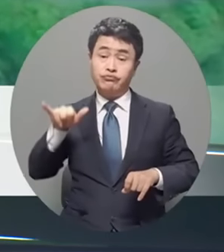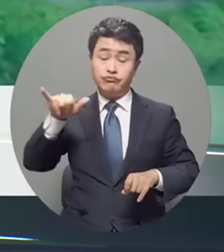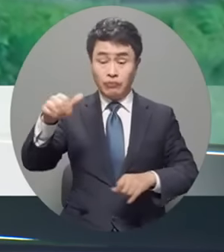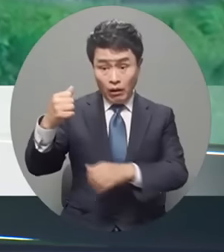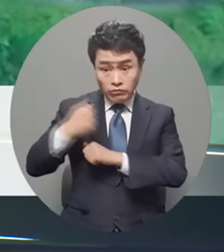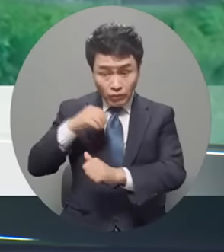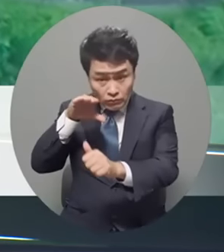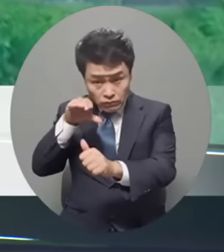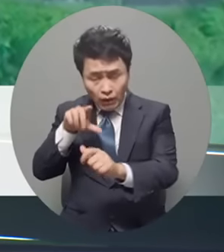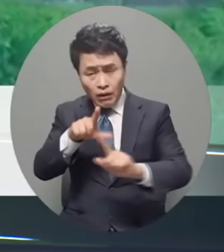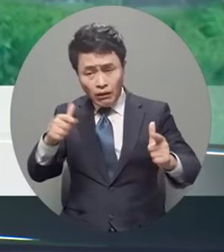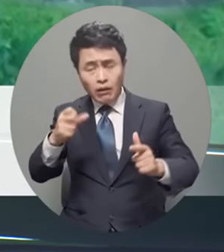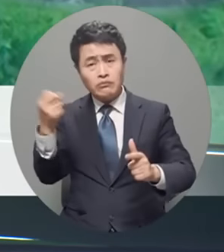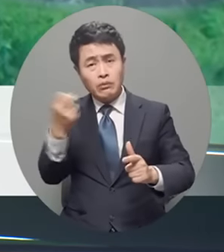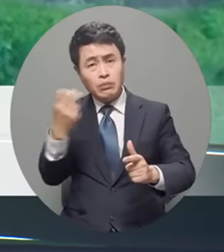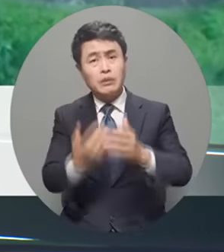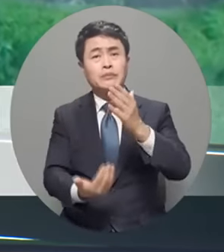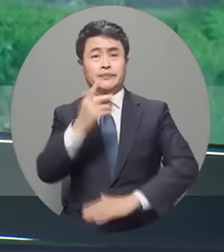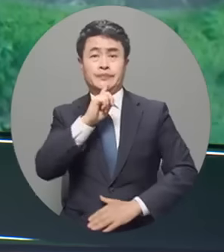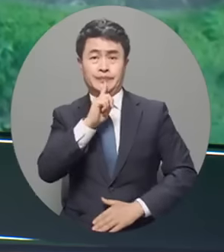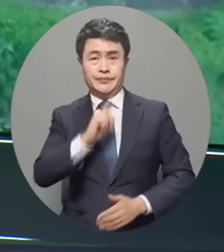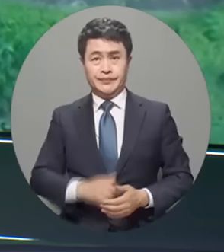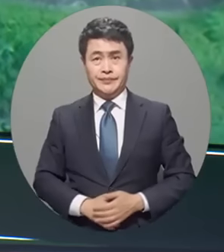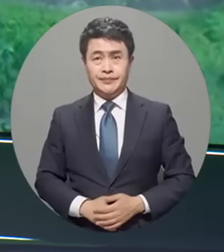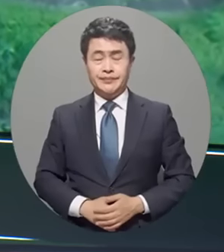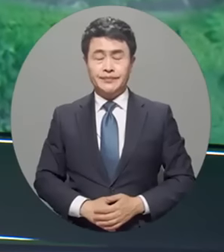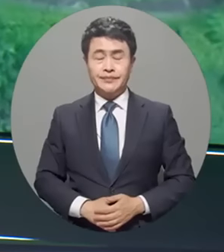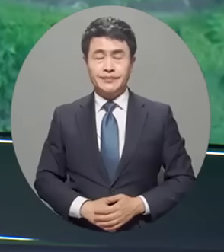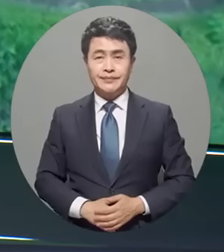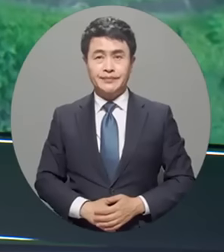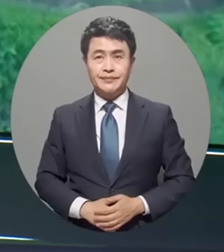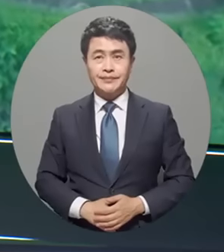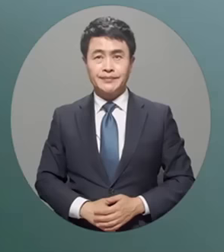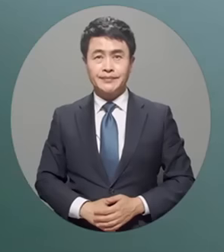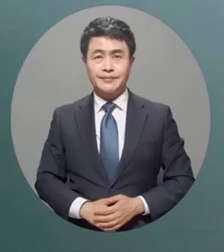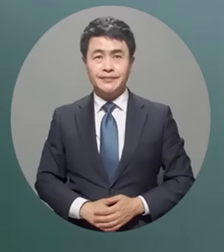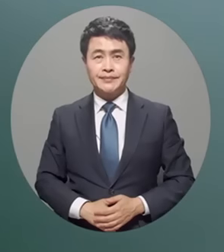관련 사고가 반복되고 있습니다. 이유경 기자입니다.